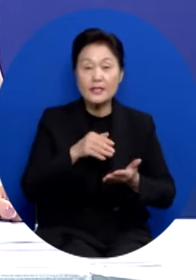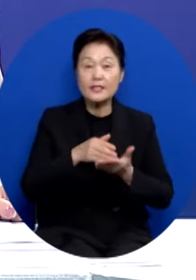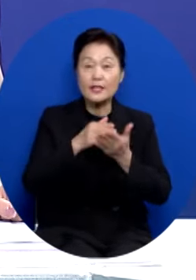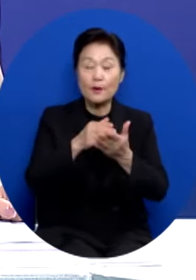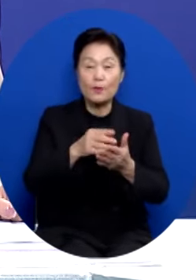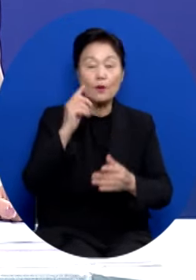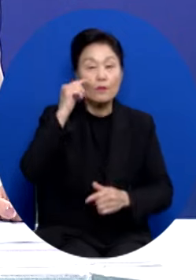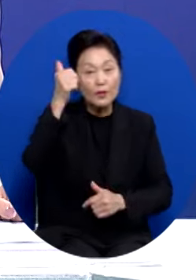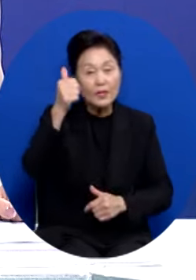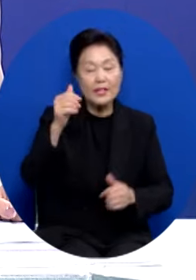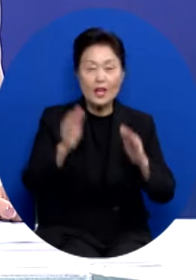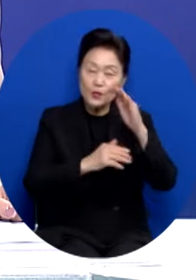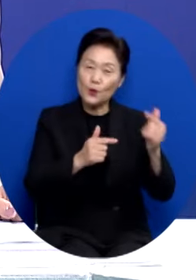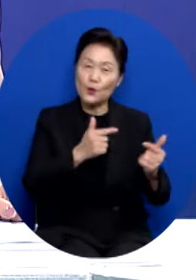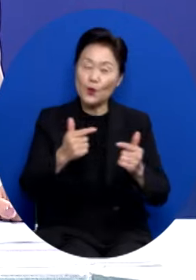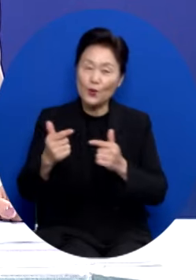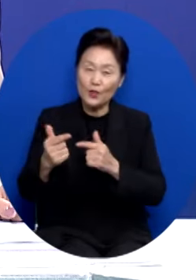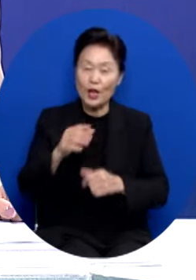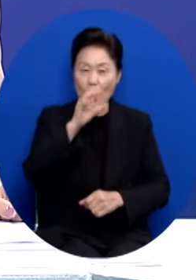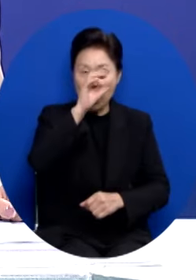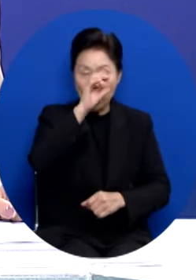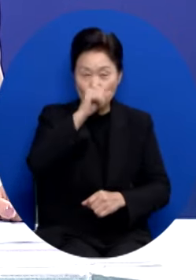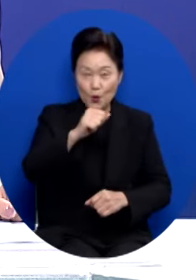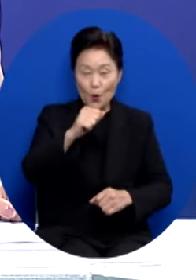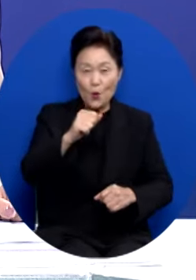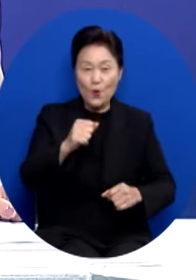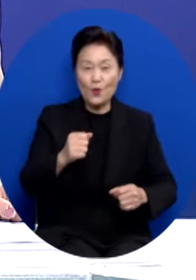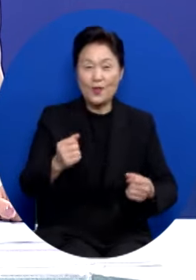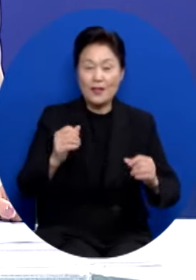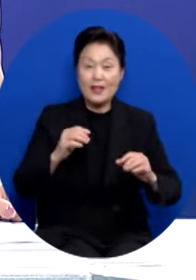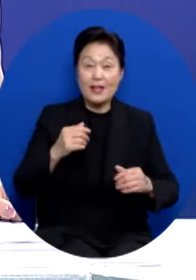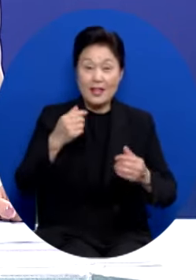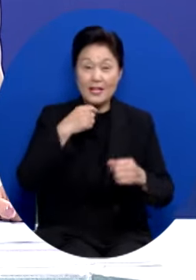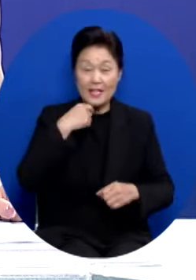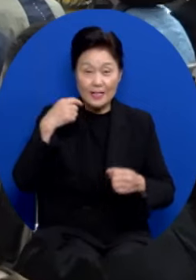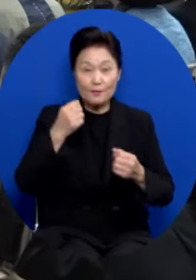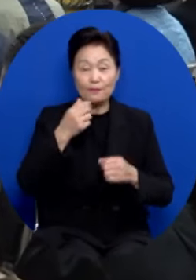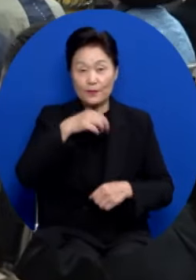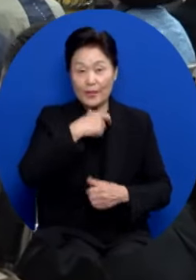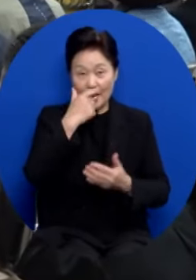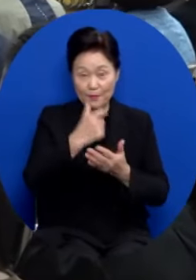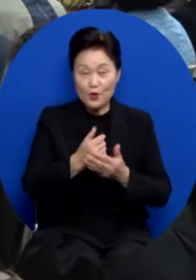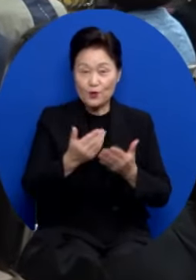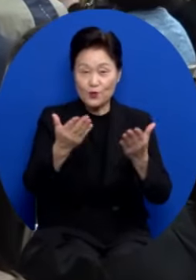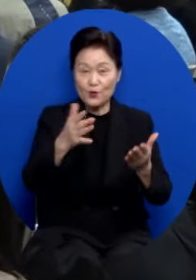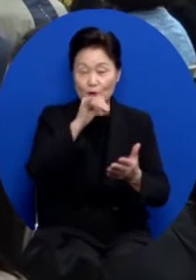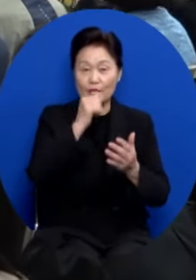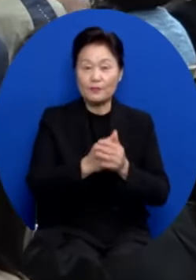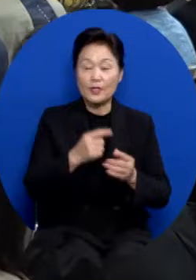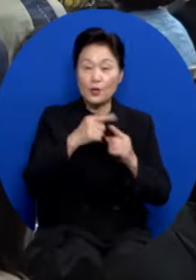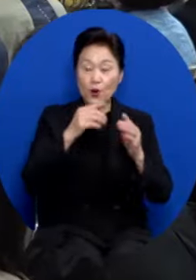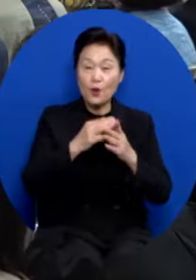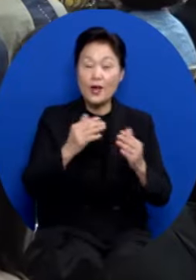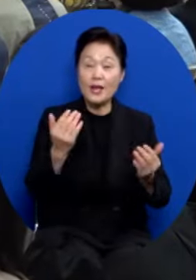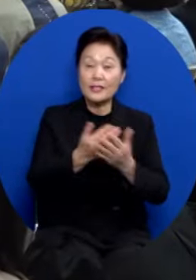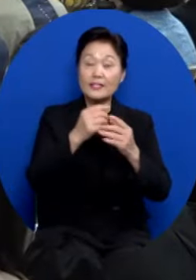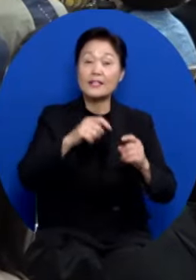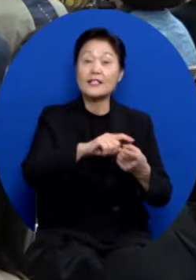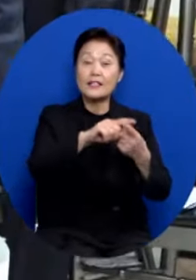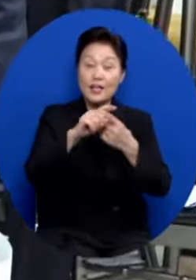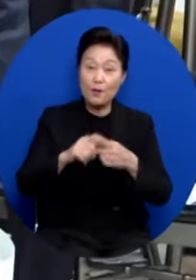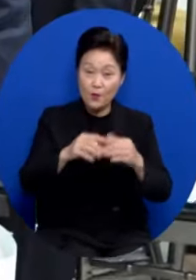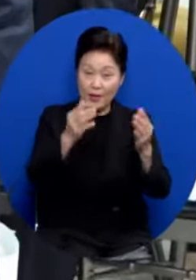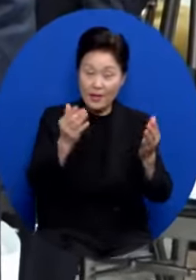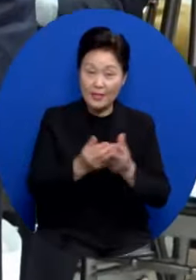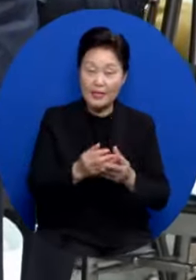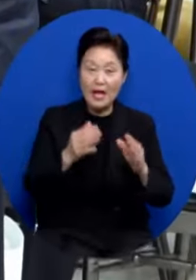목회자와 성도들에게 호응을 얻고 있습니다. 최대진 기자가 전합니다. 교회 성장 연합회는 한국 교회의